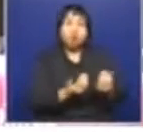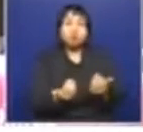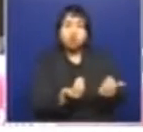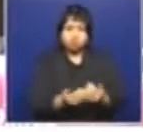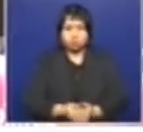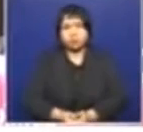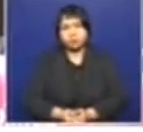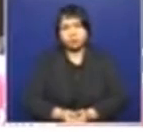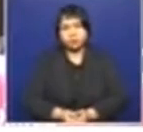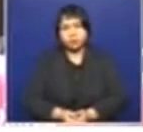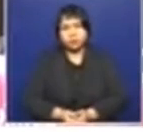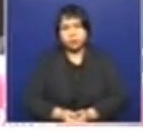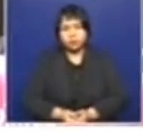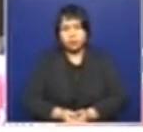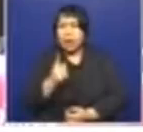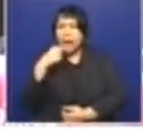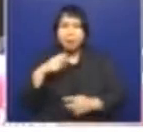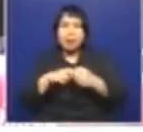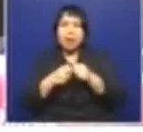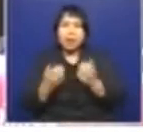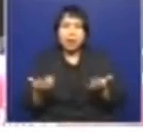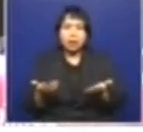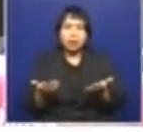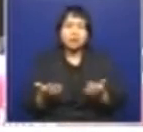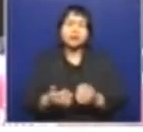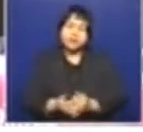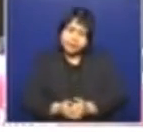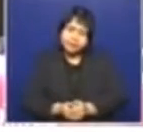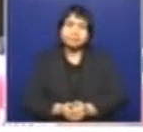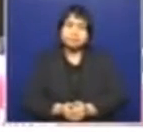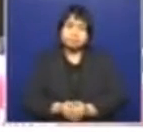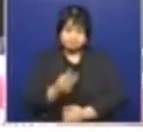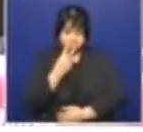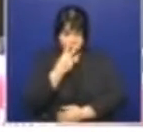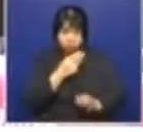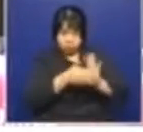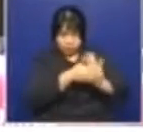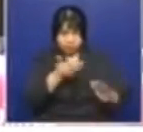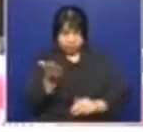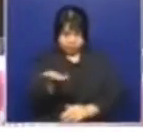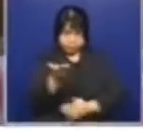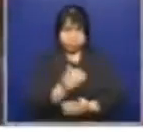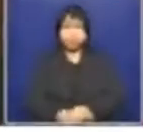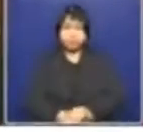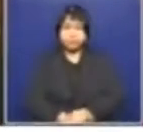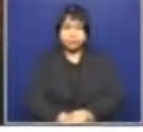แล้วในที่สุดอะไรจะเกิดท่านนะท่านดูสไลด์ต่อไปดิ